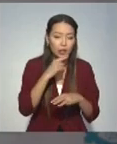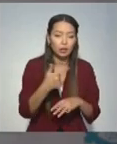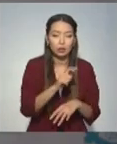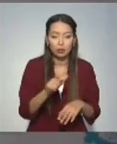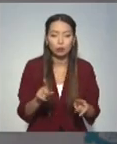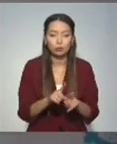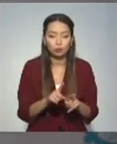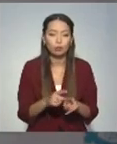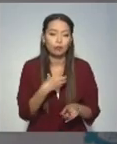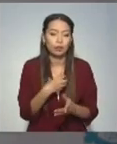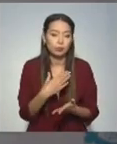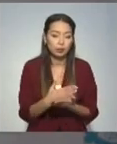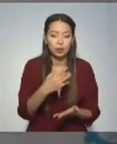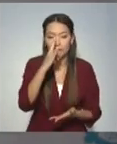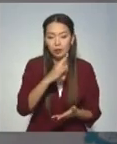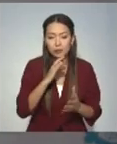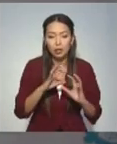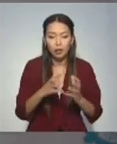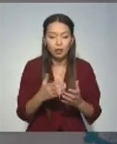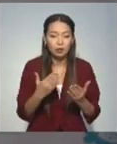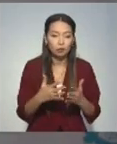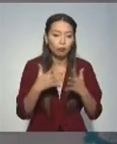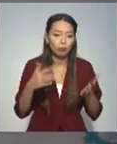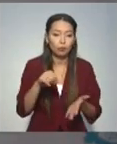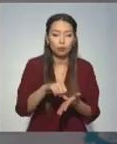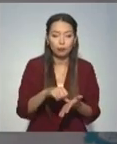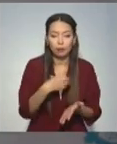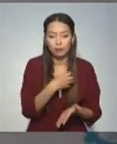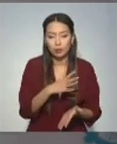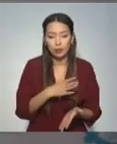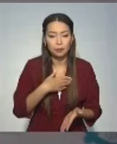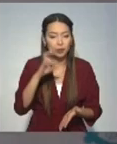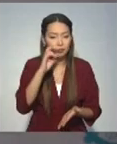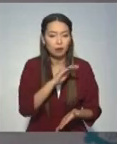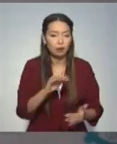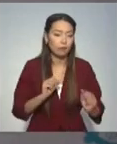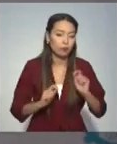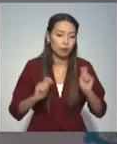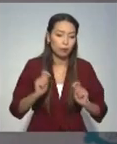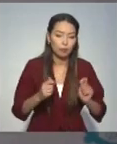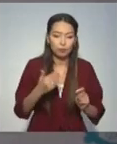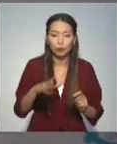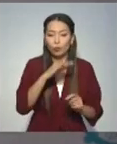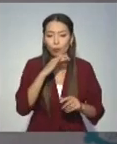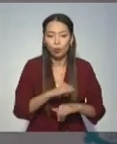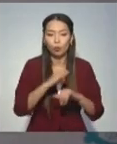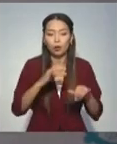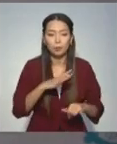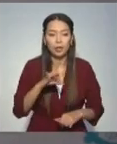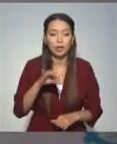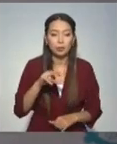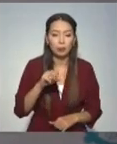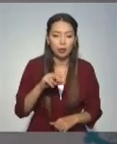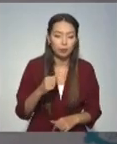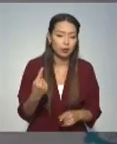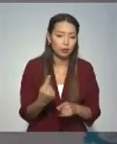ықпал етеді. Бұл жылы Қазақстан әлемдік аренадағы беделін аңғартты. Күзде біздің мемлекетке ресми сапармен келушілердің қатары көп болды. Рим папасының Қазақстанға